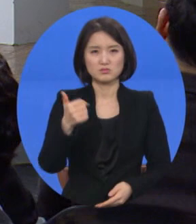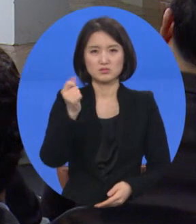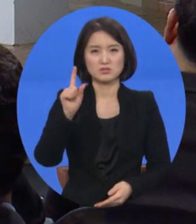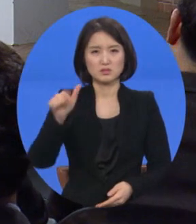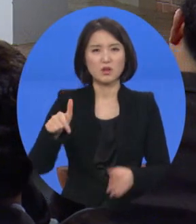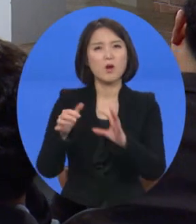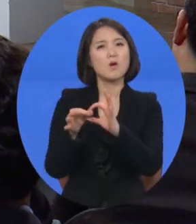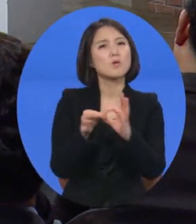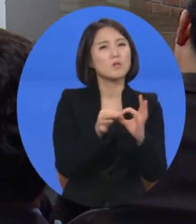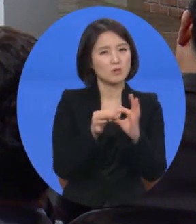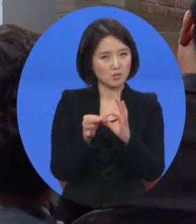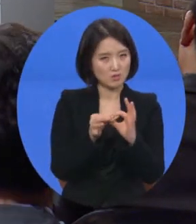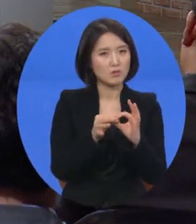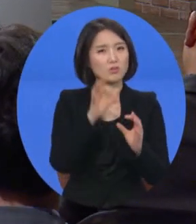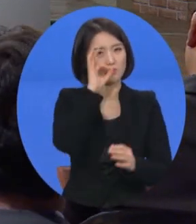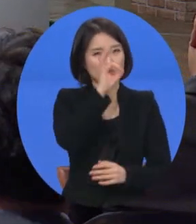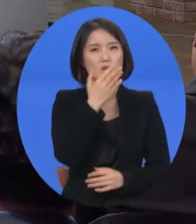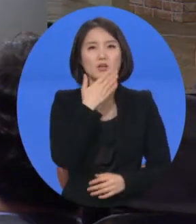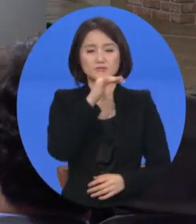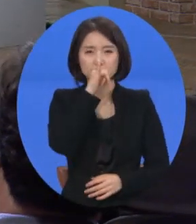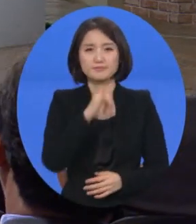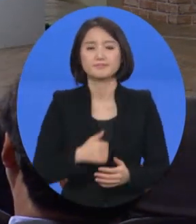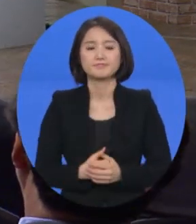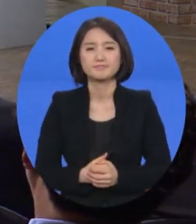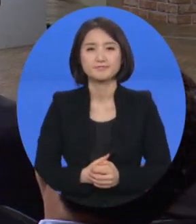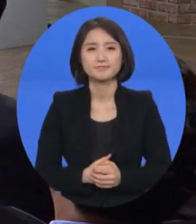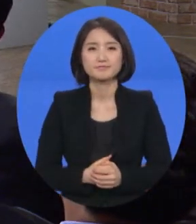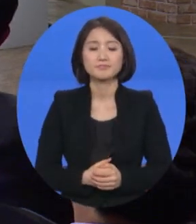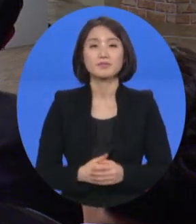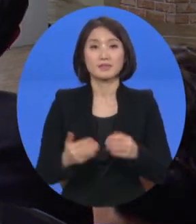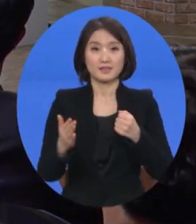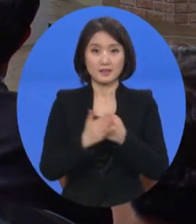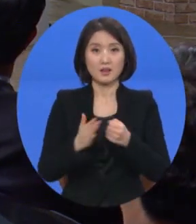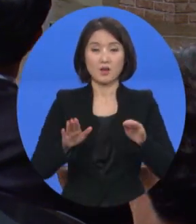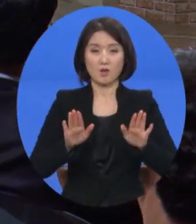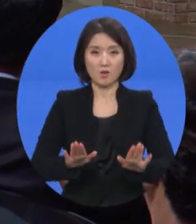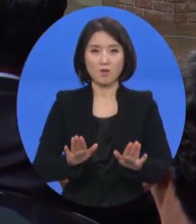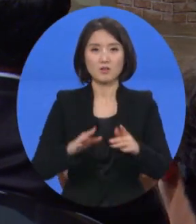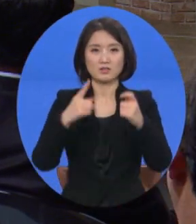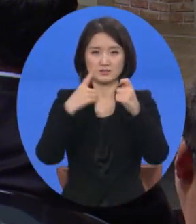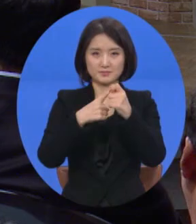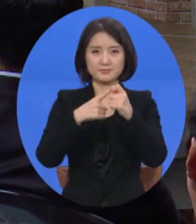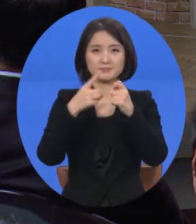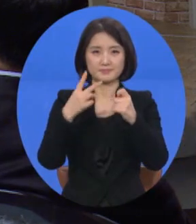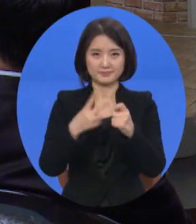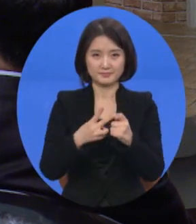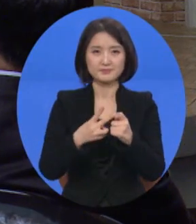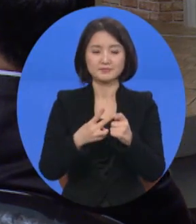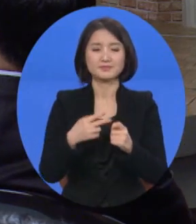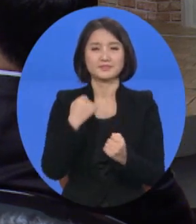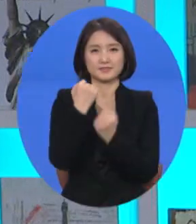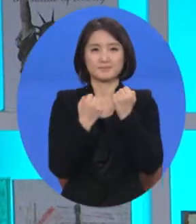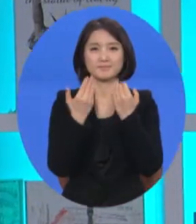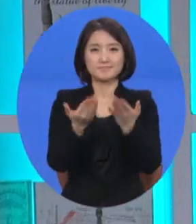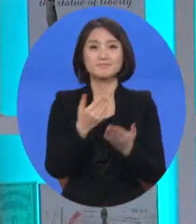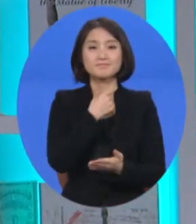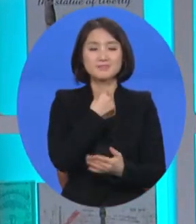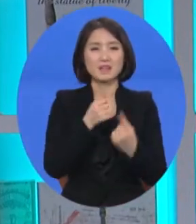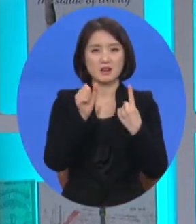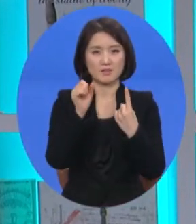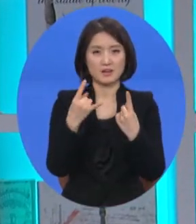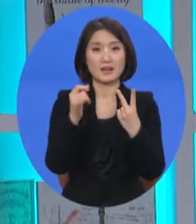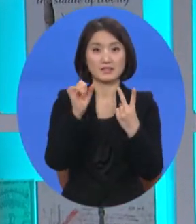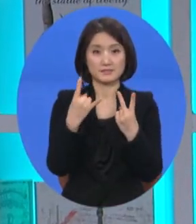우리의 그림 이라는 제목을 붙이고 2회에 걸쳐서 여러분들 하고 우리의 그림을 조금 감상을 해 볼 터인데 에 첫